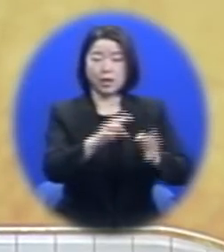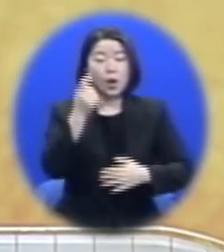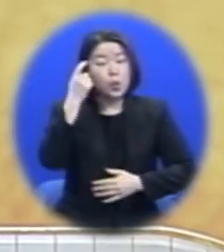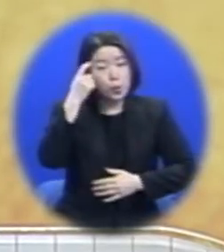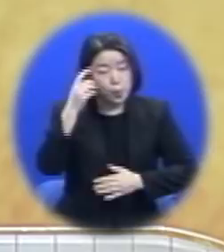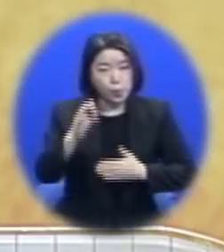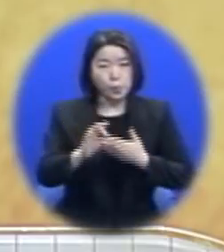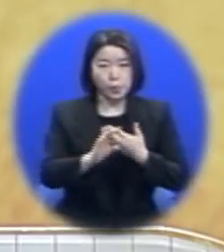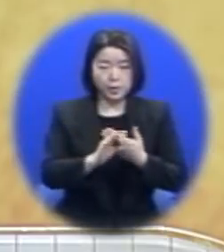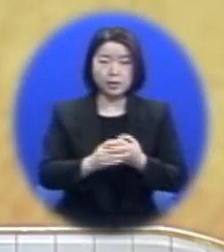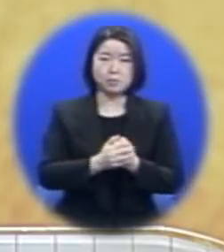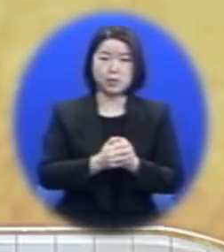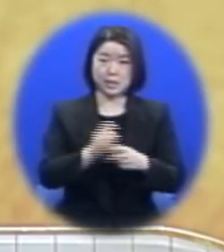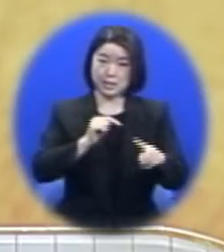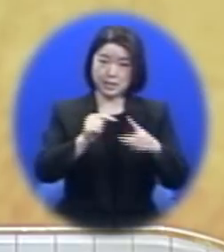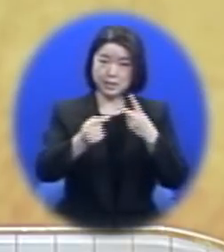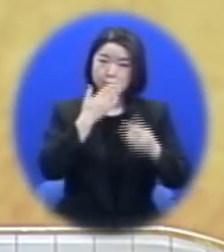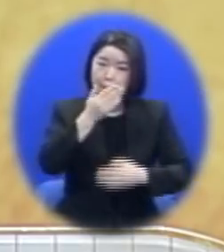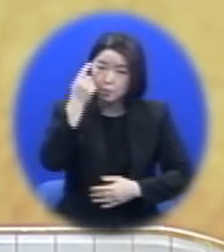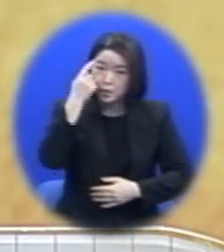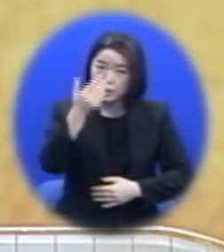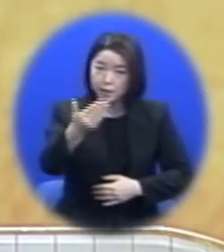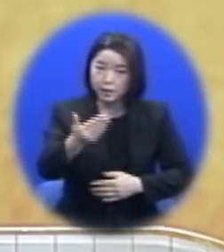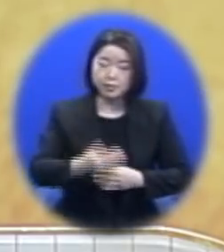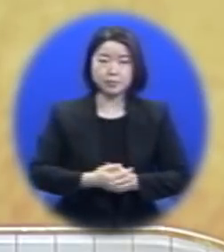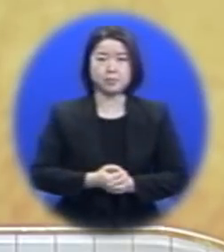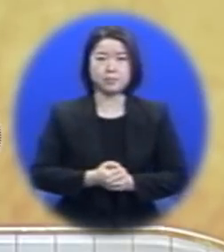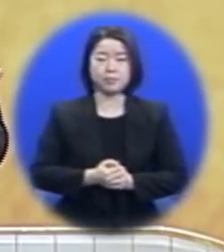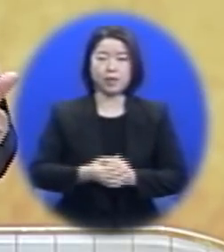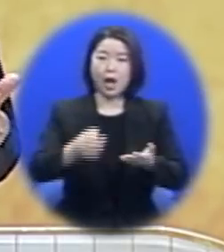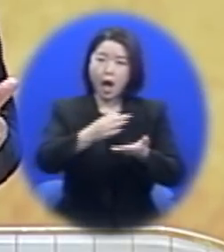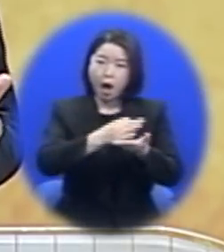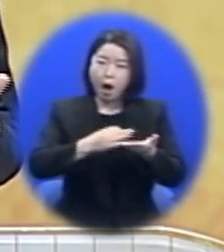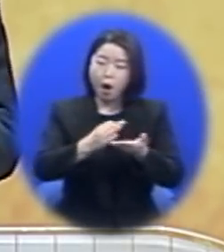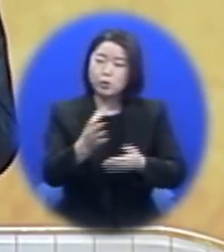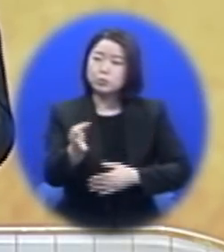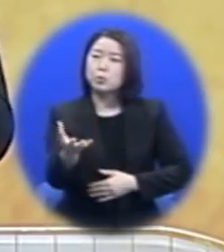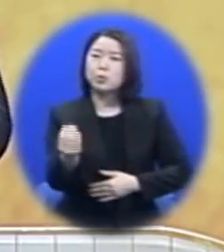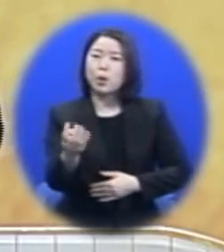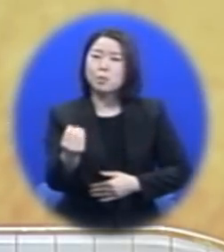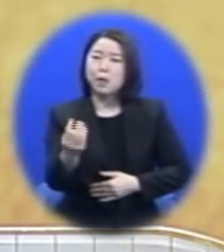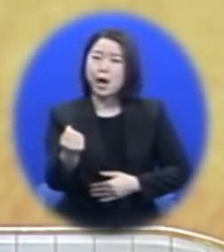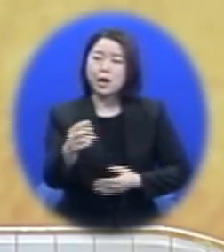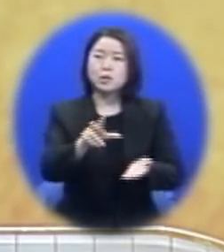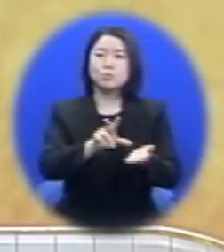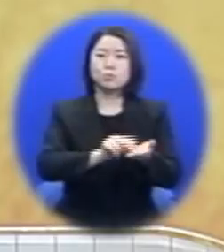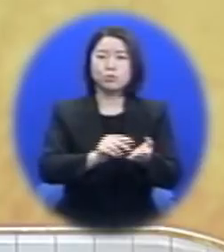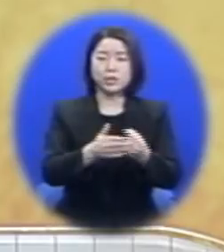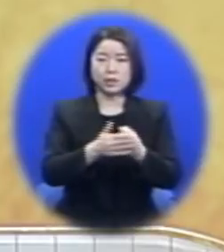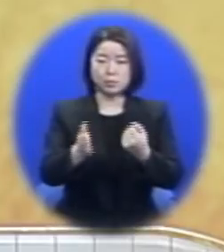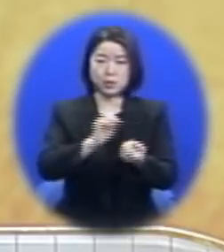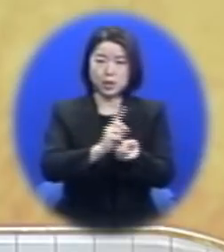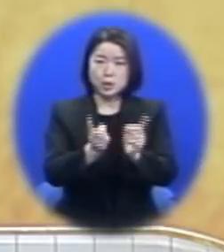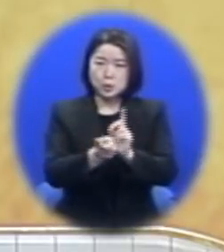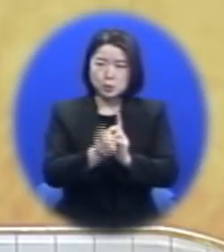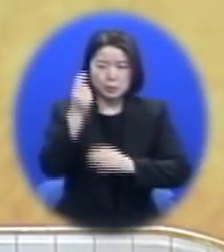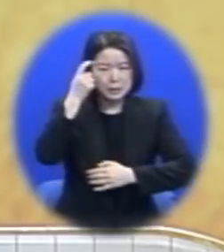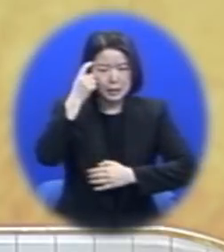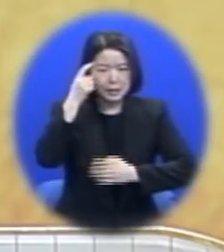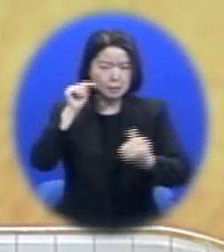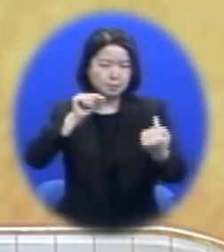싸웠는지 이해하시겠어요? 헌금을 얼마를 하느냐 문제 때문에 서로 의견이 안